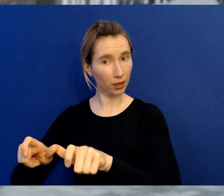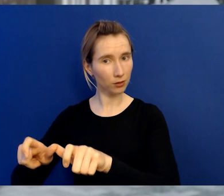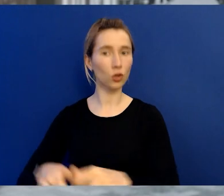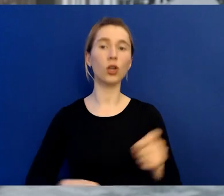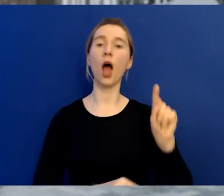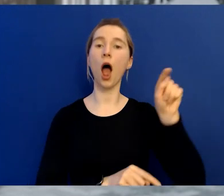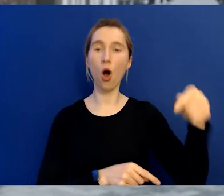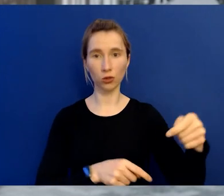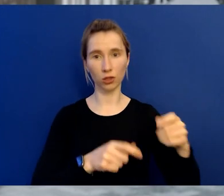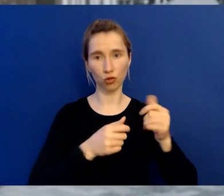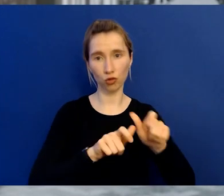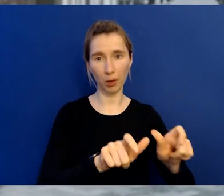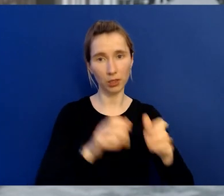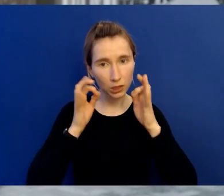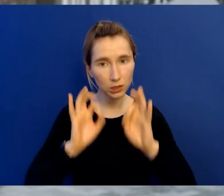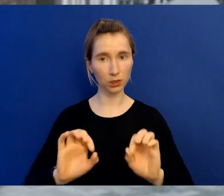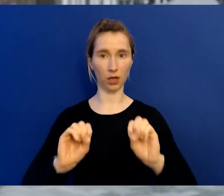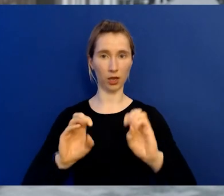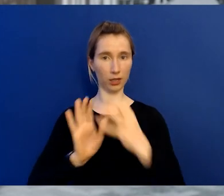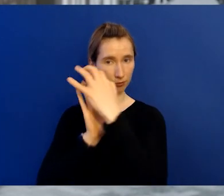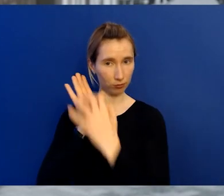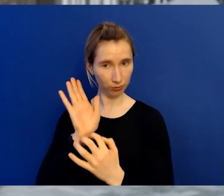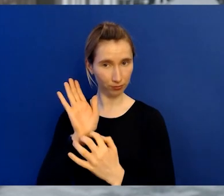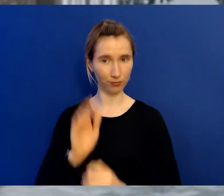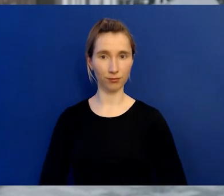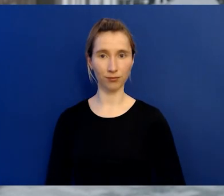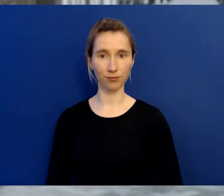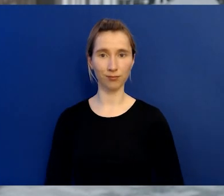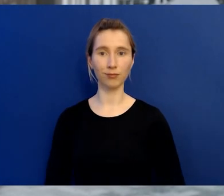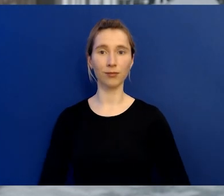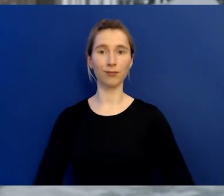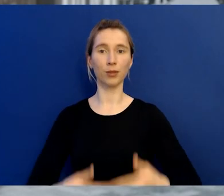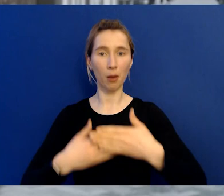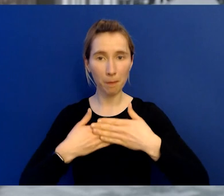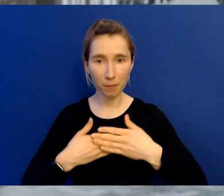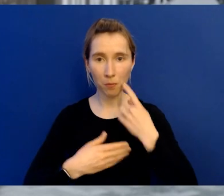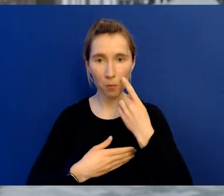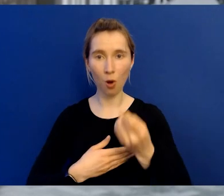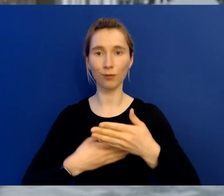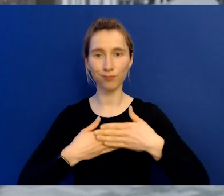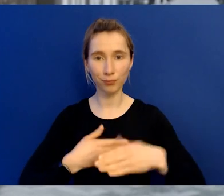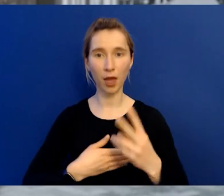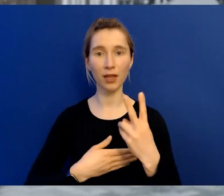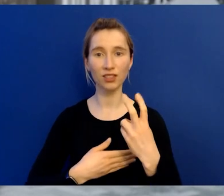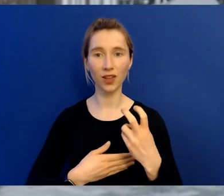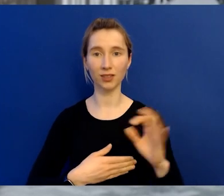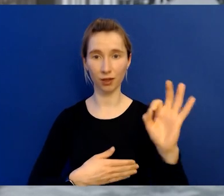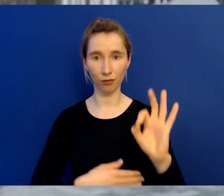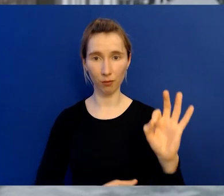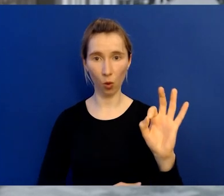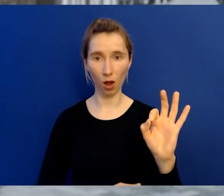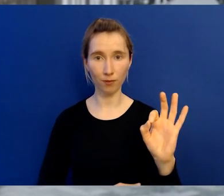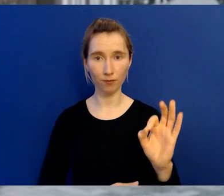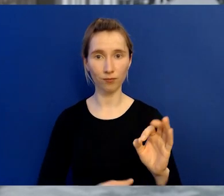formuliert. Ab Samstag, dem 20.02., gilt, dass man sich tagsüber nur noch